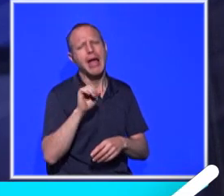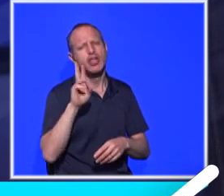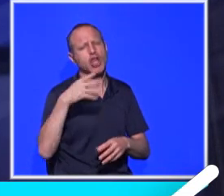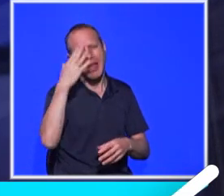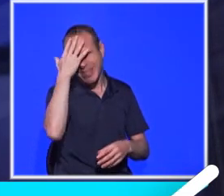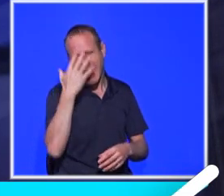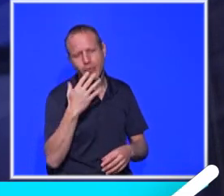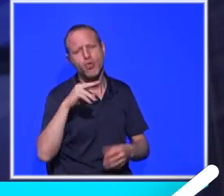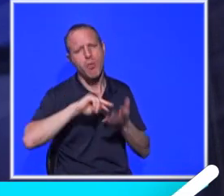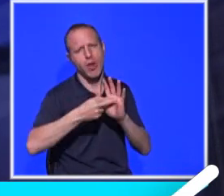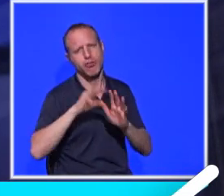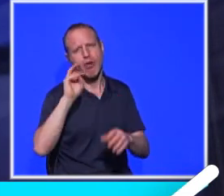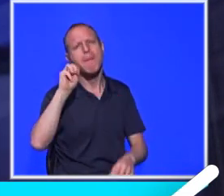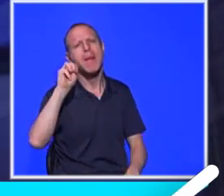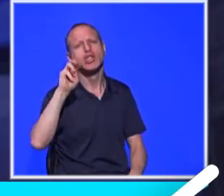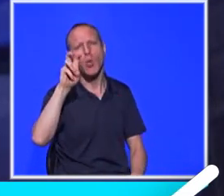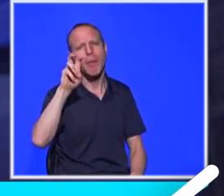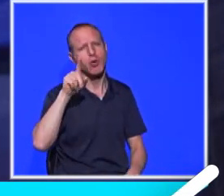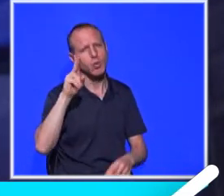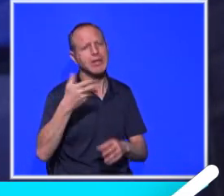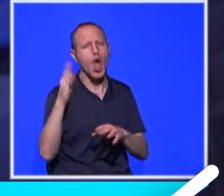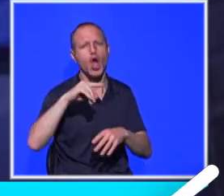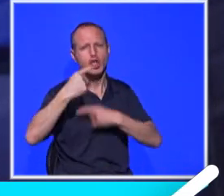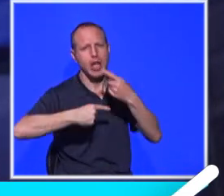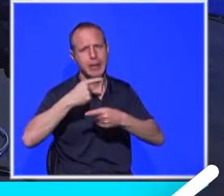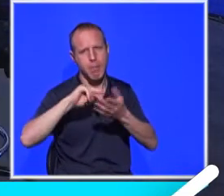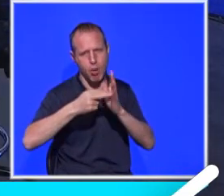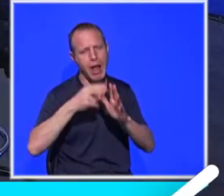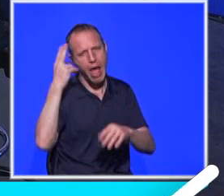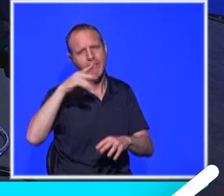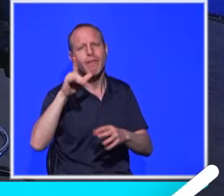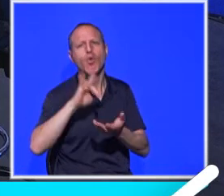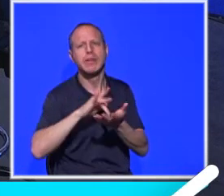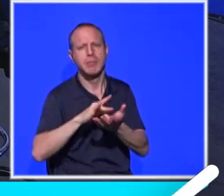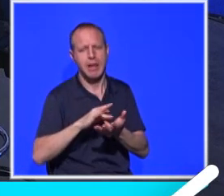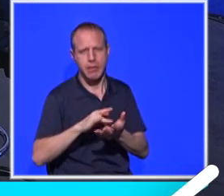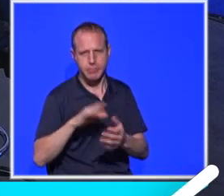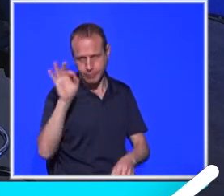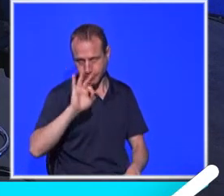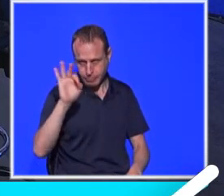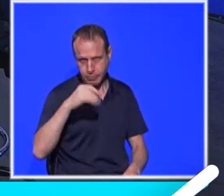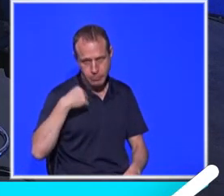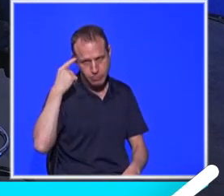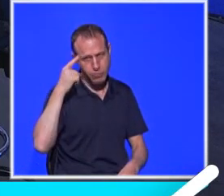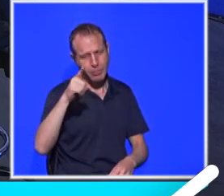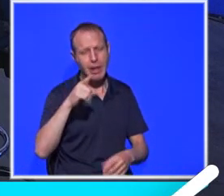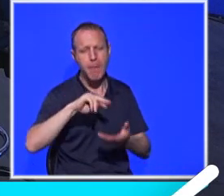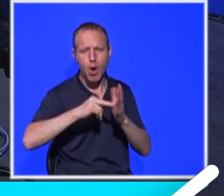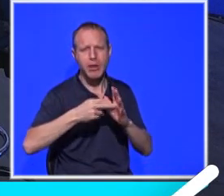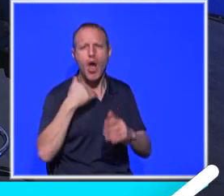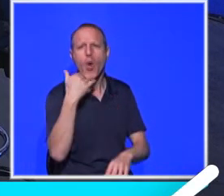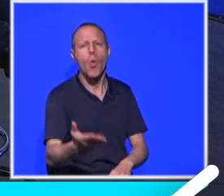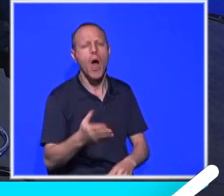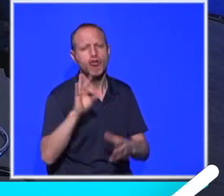מנסור עבאס, שכנראה הוא צריך עוד כמה שנים בפוליטיקה בכדי להבין איפה הוא נמצא. עכשיו, בכל זאת, אני חושב שזה הפוליטיקה הגרועה של החברה